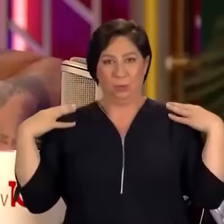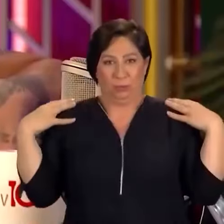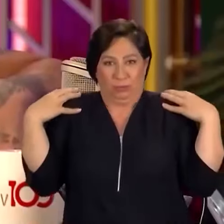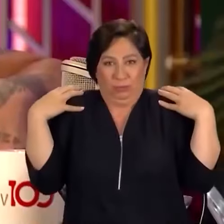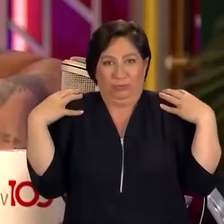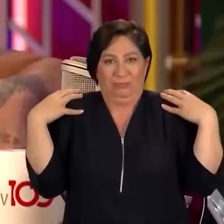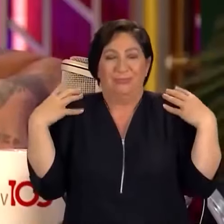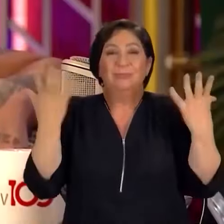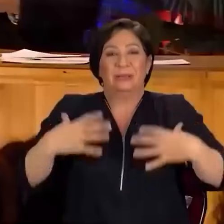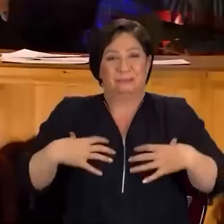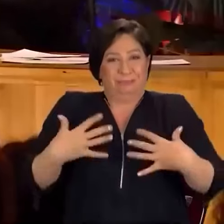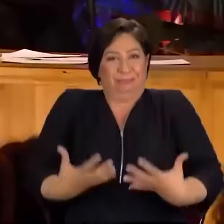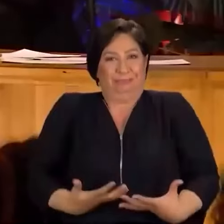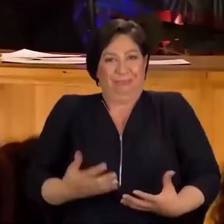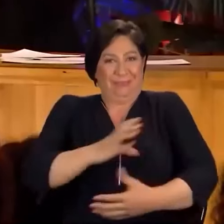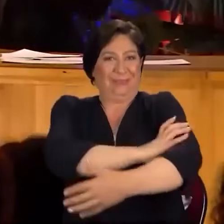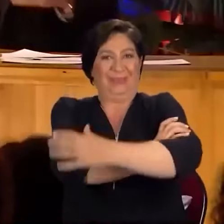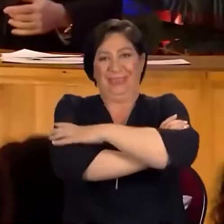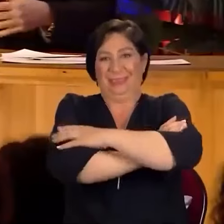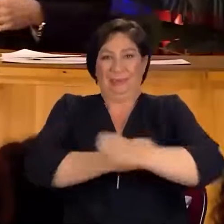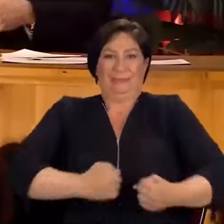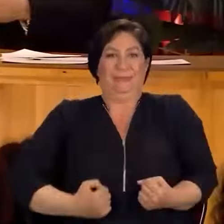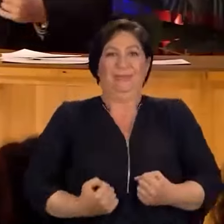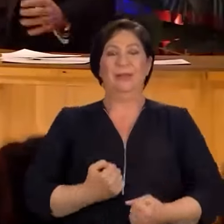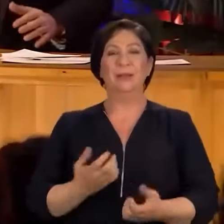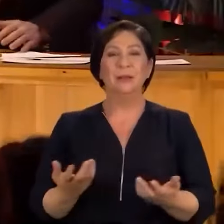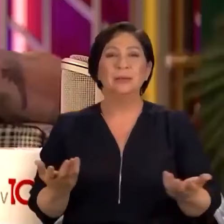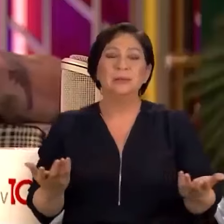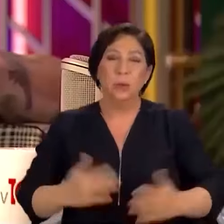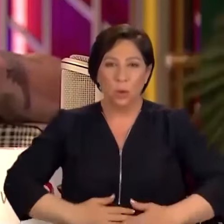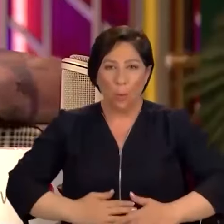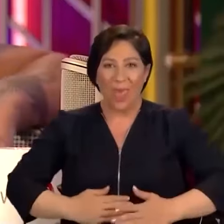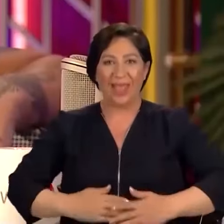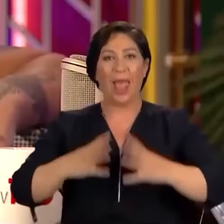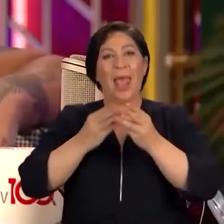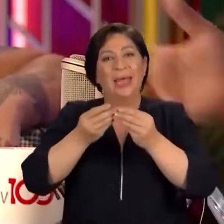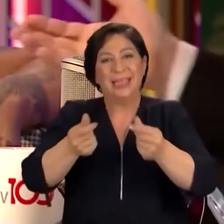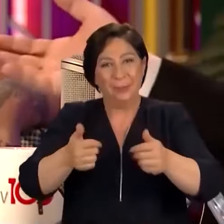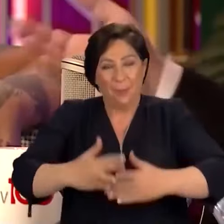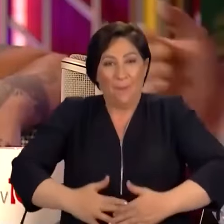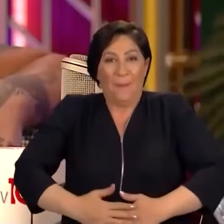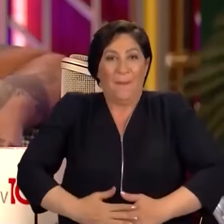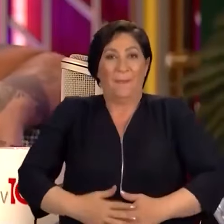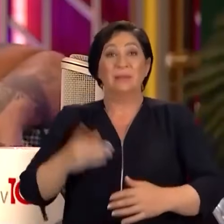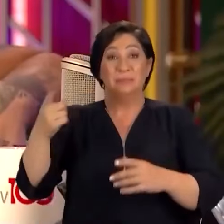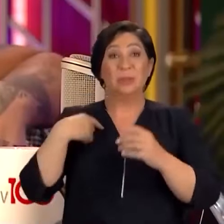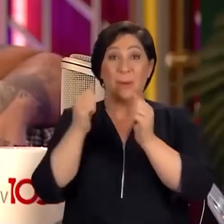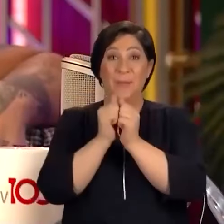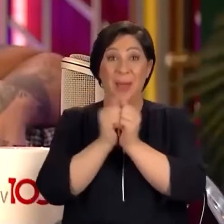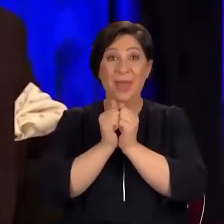diyor ondan sonra biraz şunlar olsun, işte biraz bunlar falan, göbeği eritelim falan. Ve biz onunla